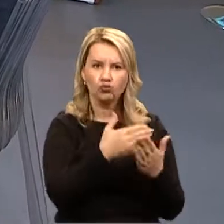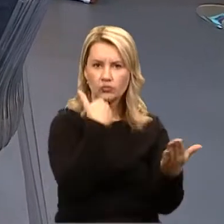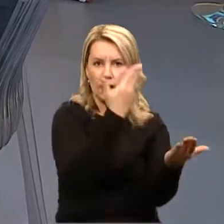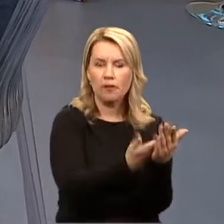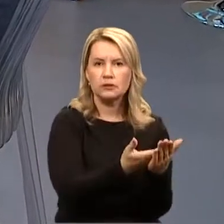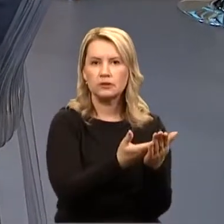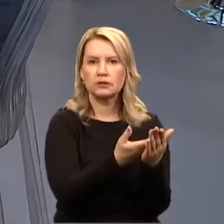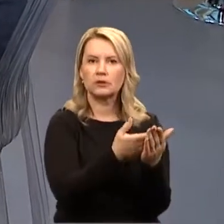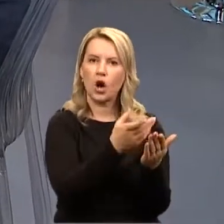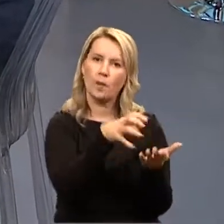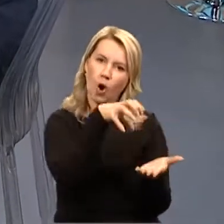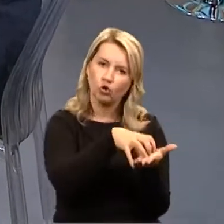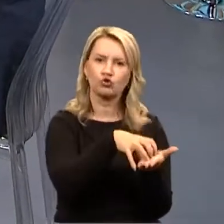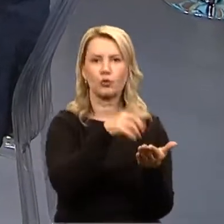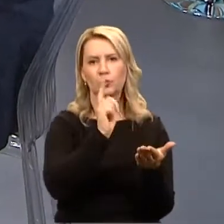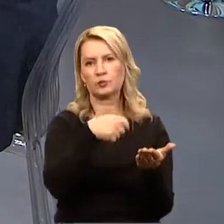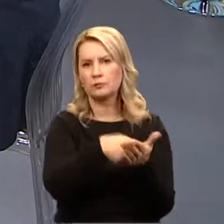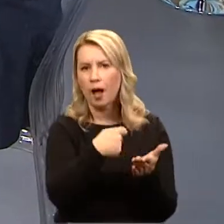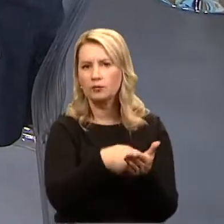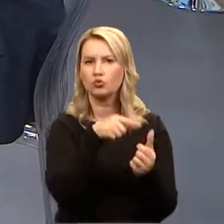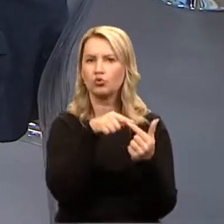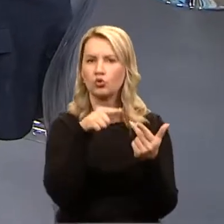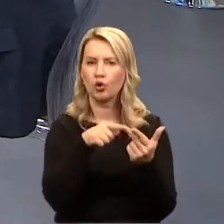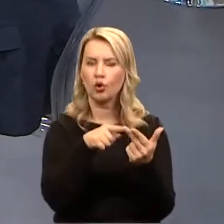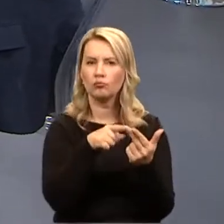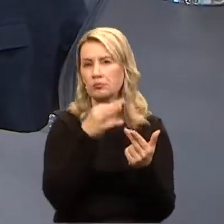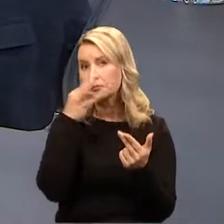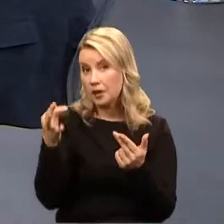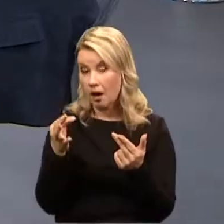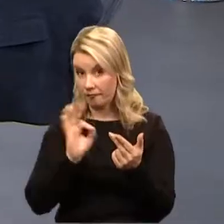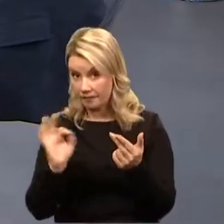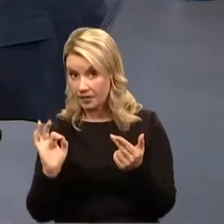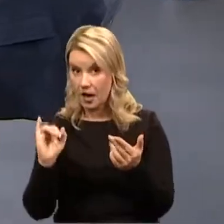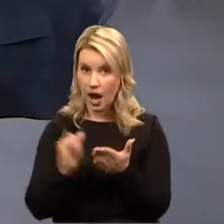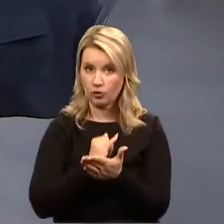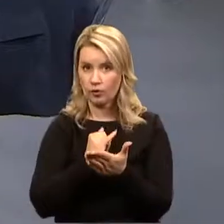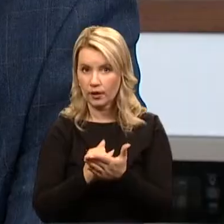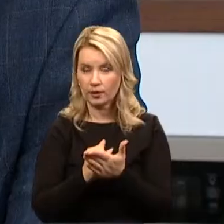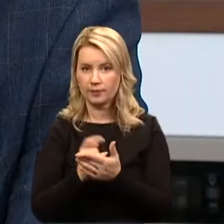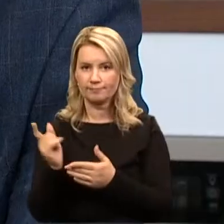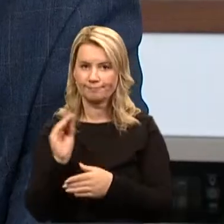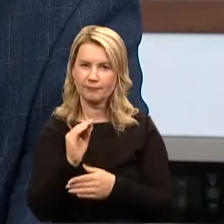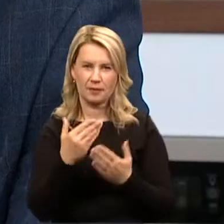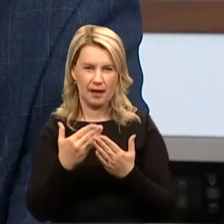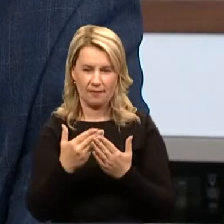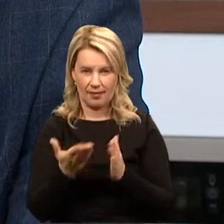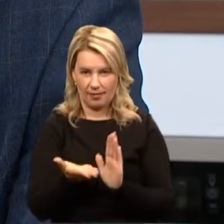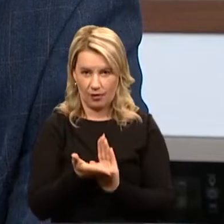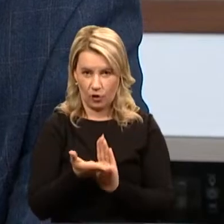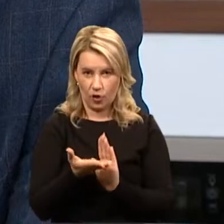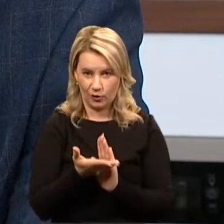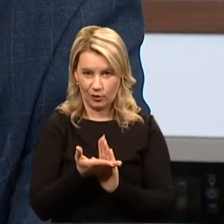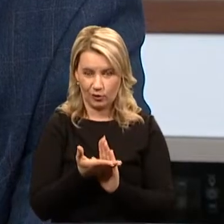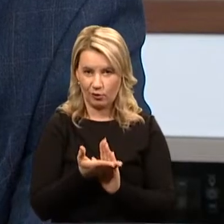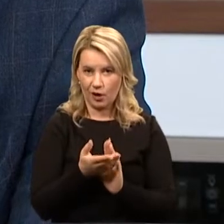Jak nenaletět a jak si vybrat to správné? V těch porodnicích je to takový nešvar a myslím si, že pokud maminky